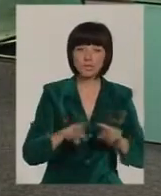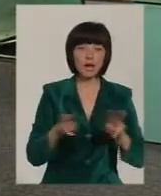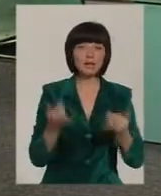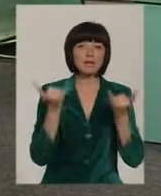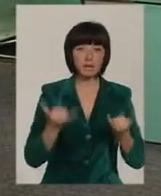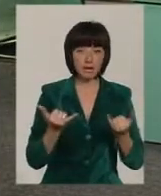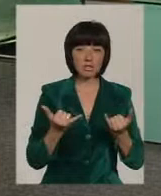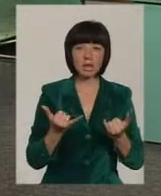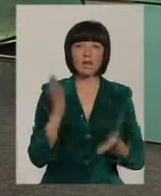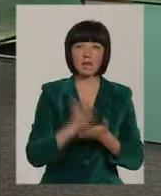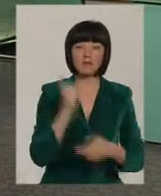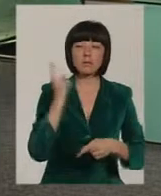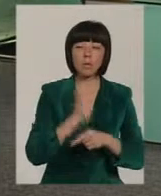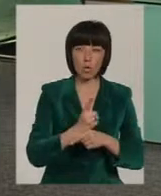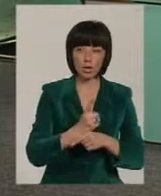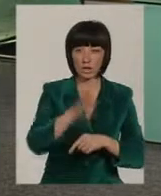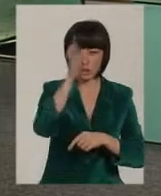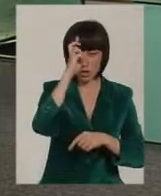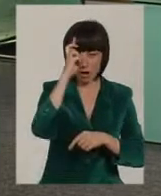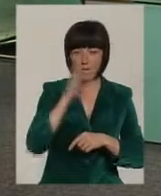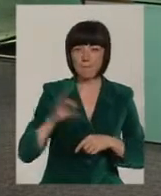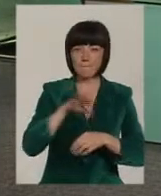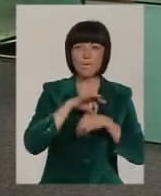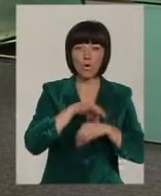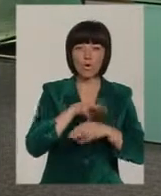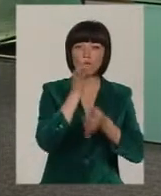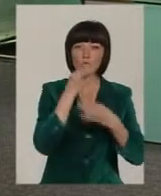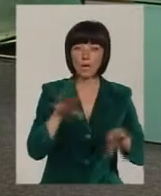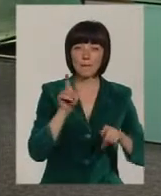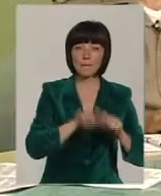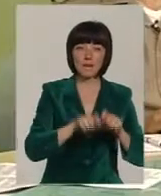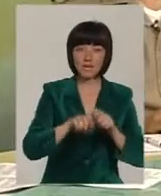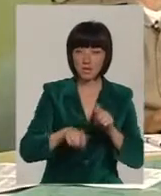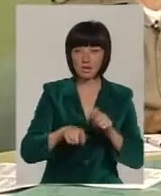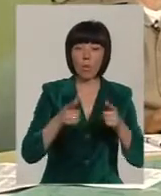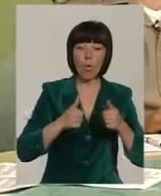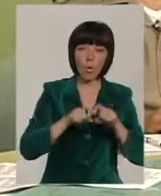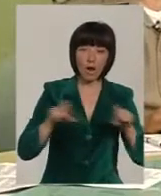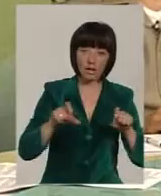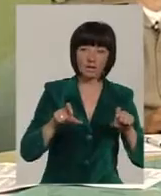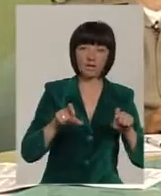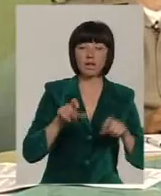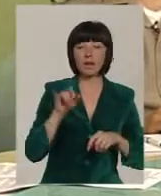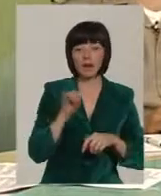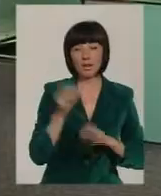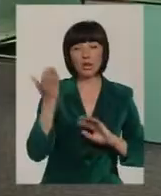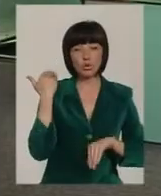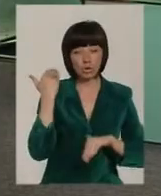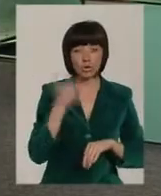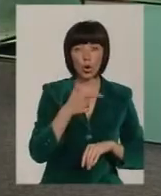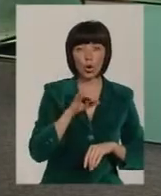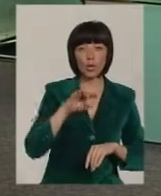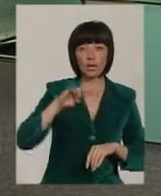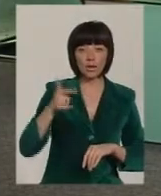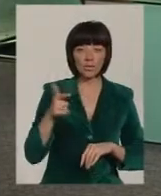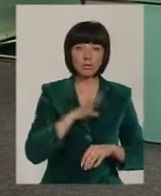теперішнє діяла заборона держави проводити будь-які перевірки контролюючим органам, крім фіскальних. На той час у грудні